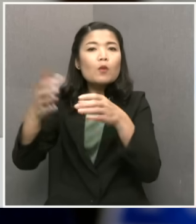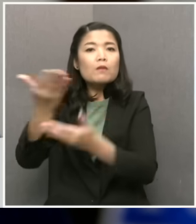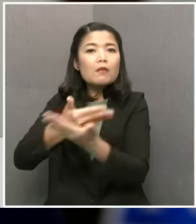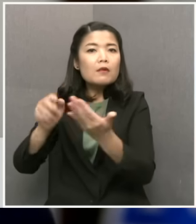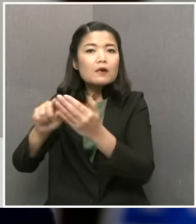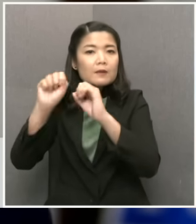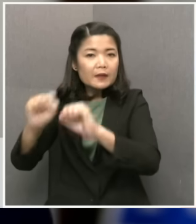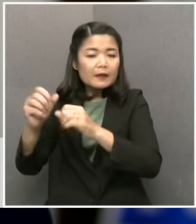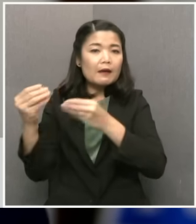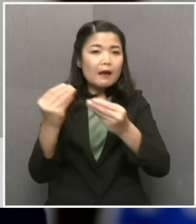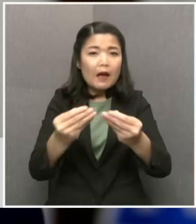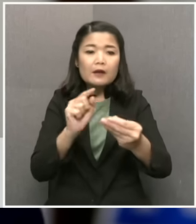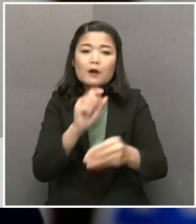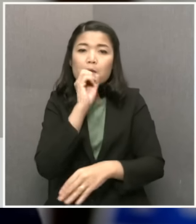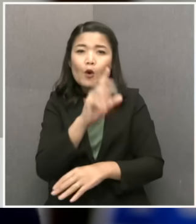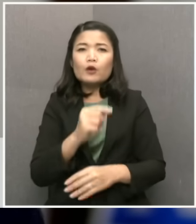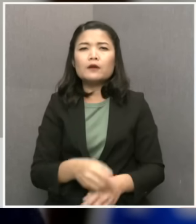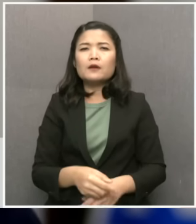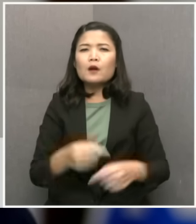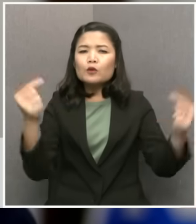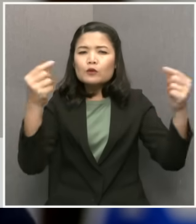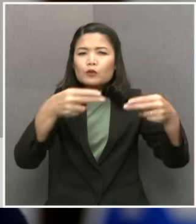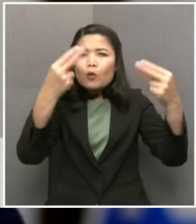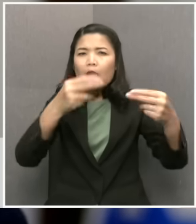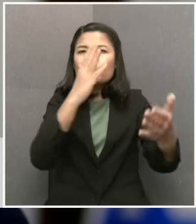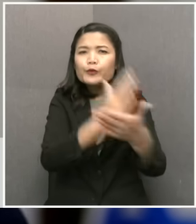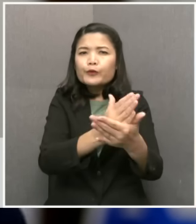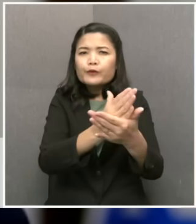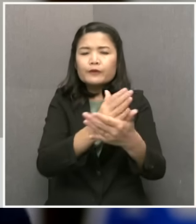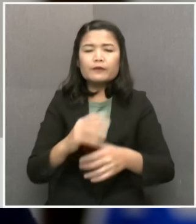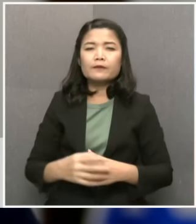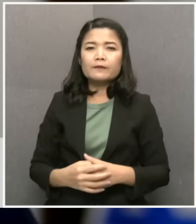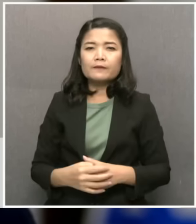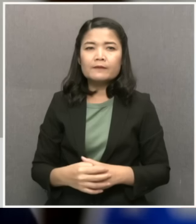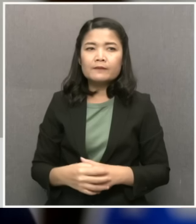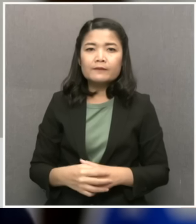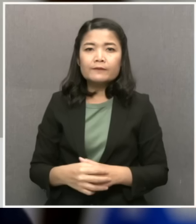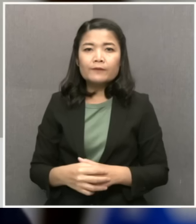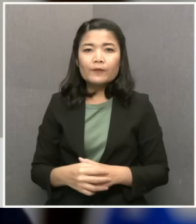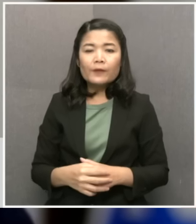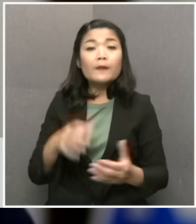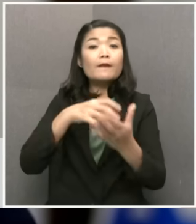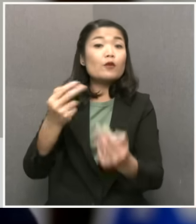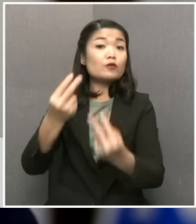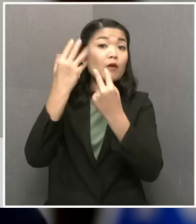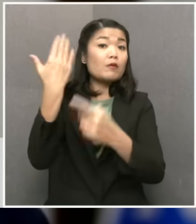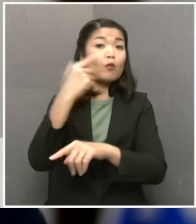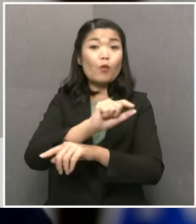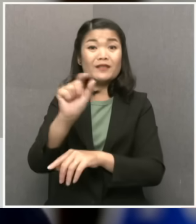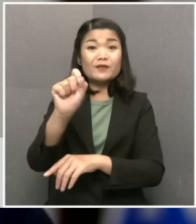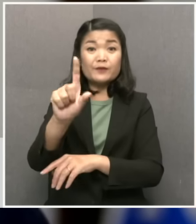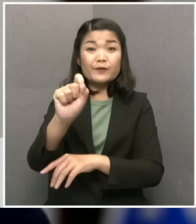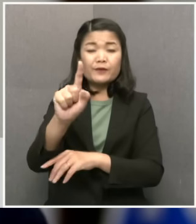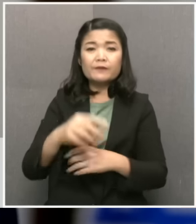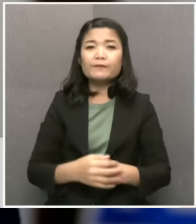ข้อเรียกร้องให้หยุดยิงในสงครามอิสราเอลกวาดล้างฮามาสในกาซาถ้าย้อนไปค่ะเมื่อวันศุกร์ที่ผ่านมา